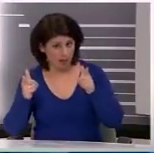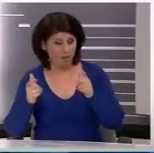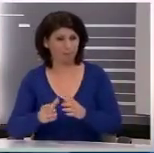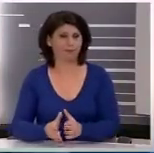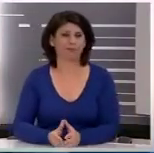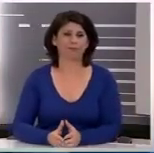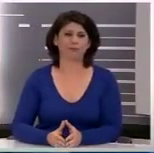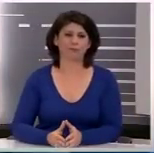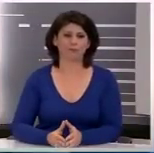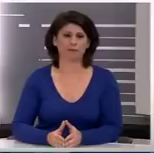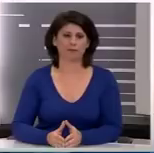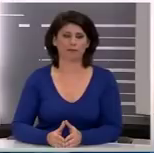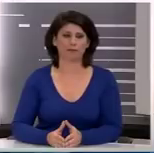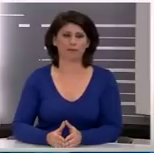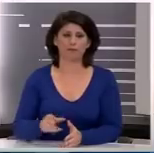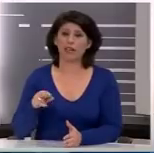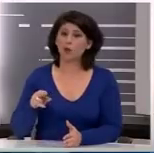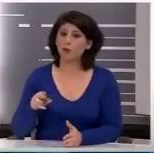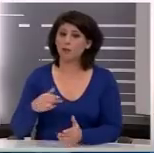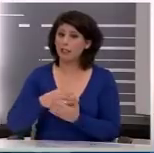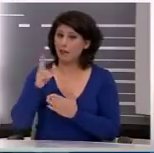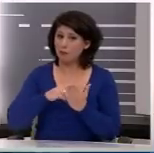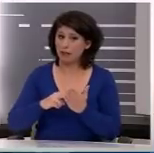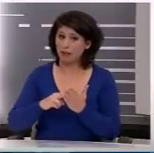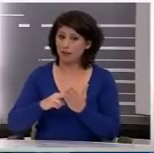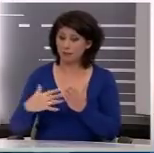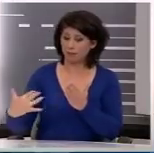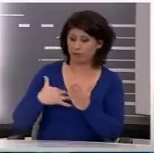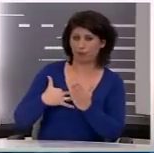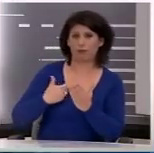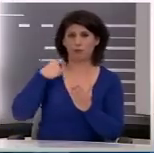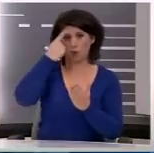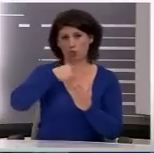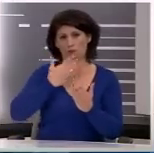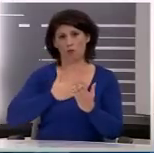Δημοκρατίας και του φιλικού της τύπου απέναντί μου.